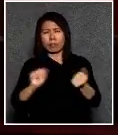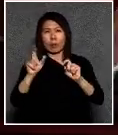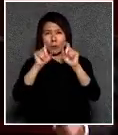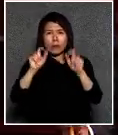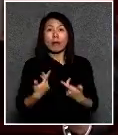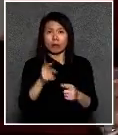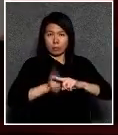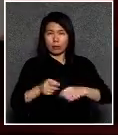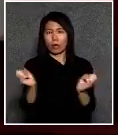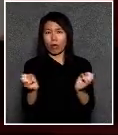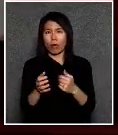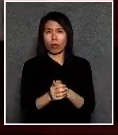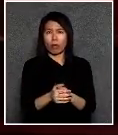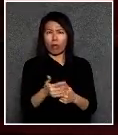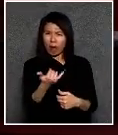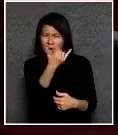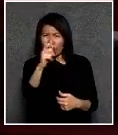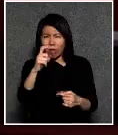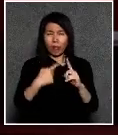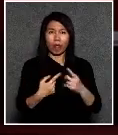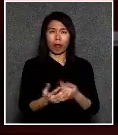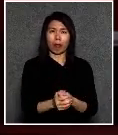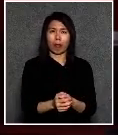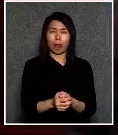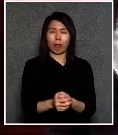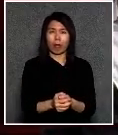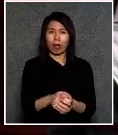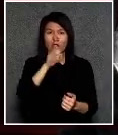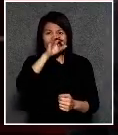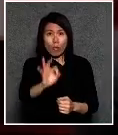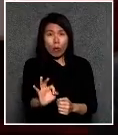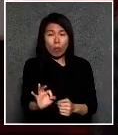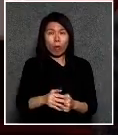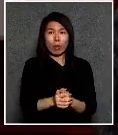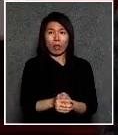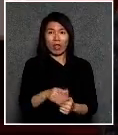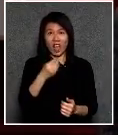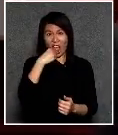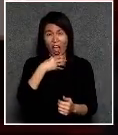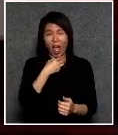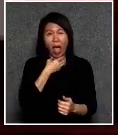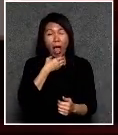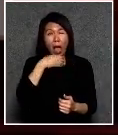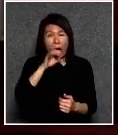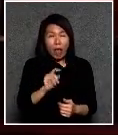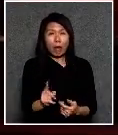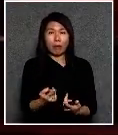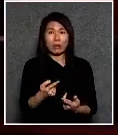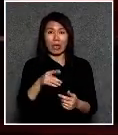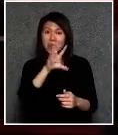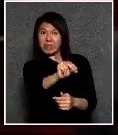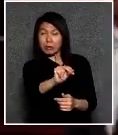為之會議。喂，呢度69人嘅，唔講嘢，食啞藥，但又唔俾人哋講